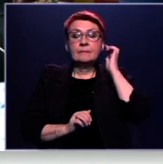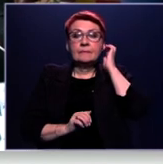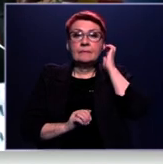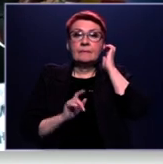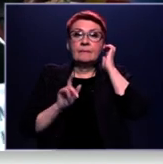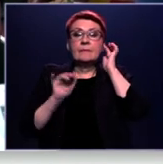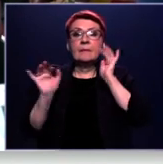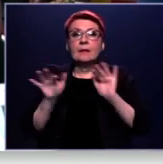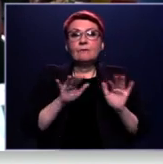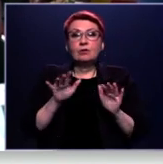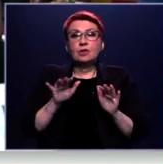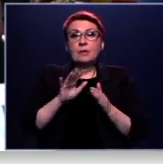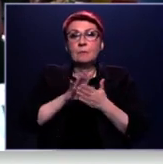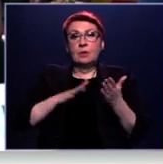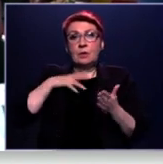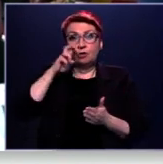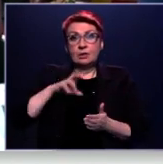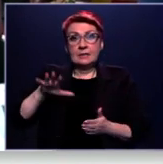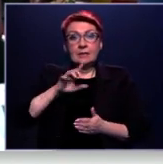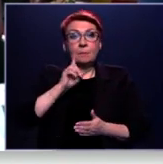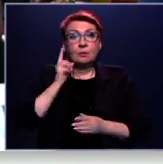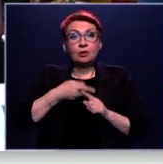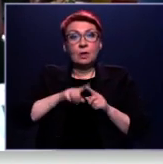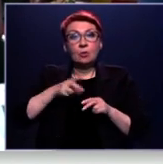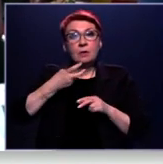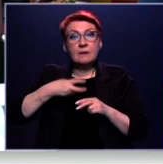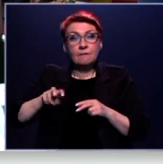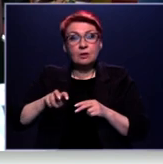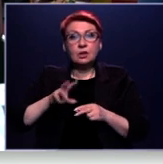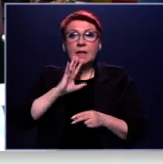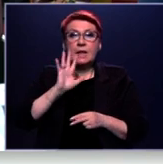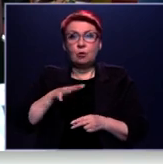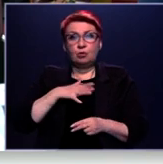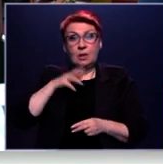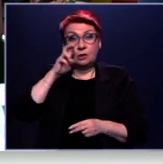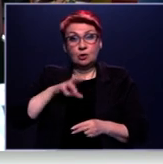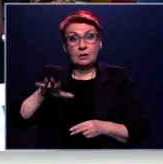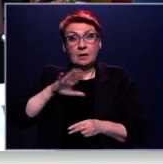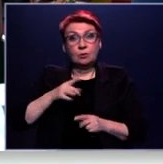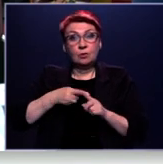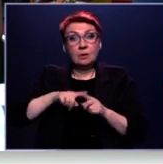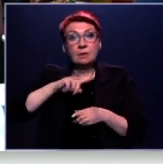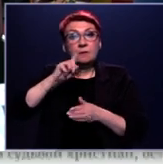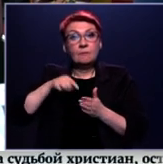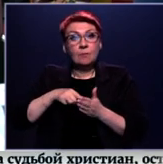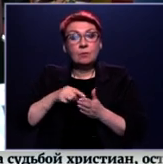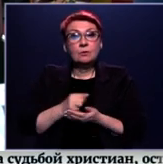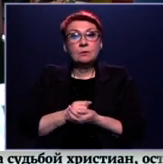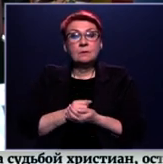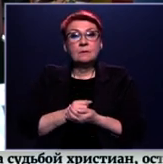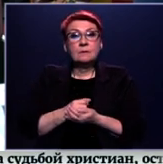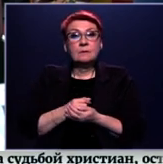движения в нашей стране? Молодежь, которая вышла, не любящая нашу страну, это подростки, которые учатся на